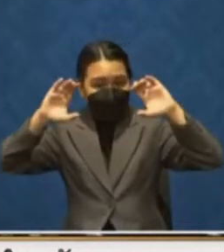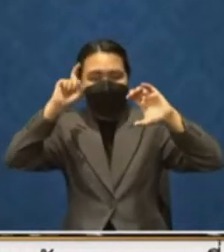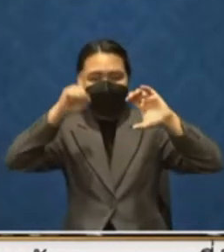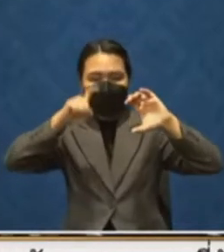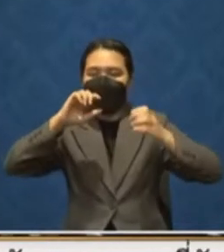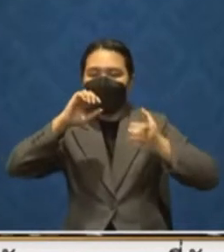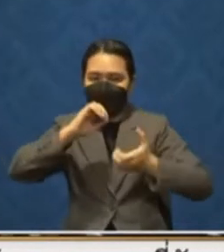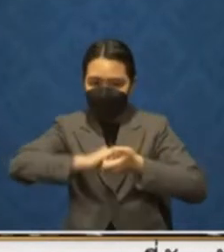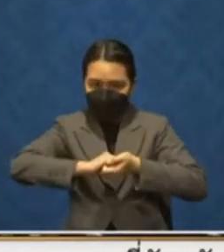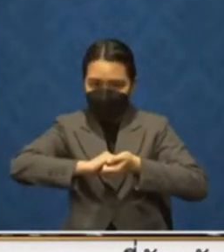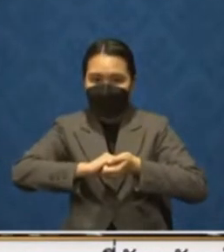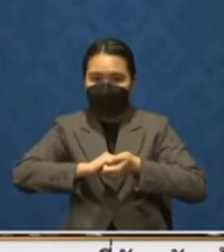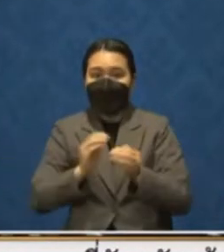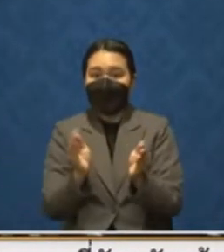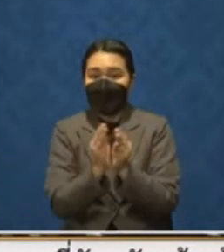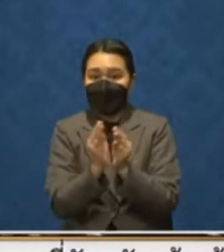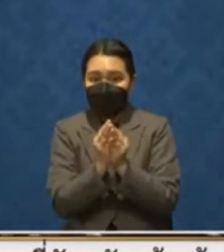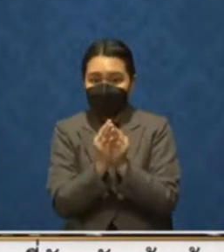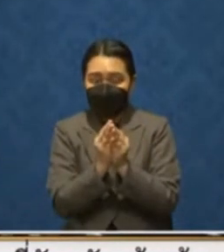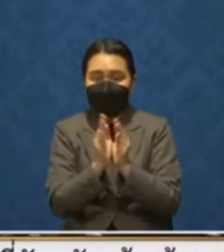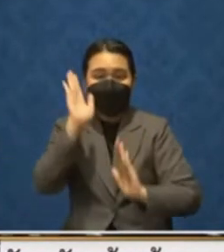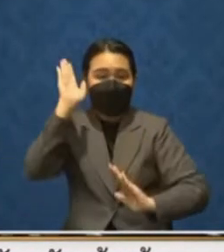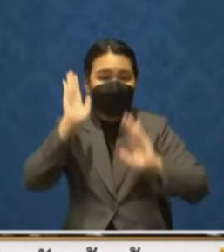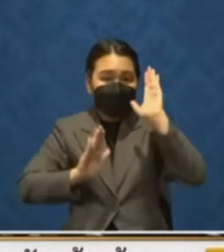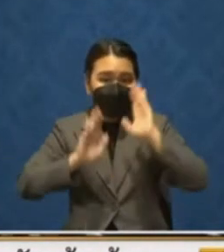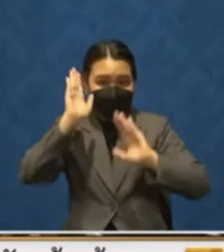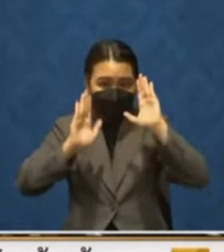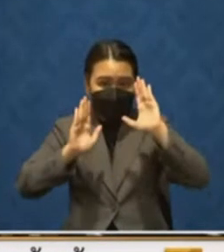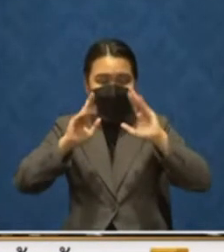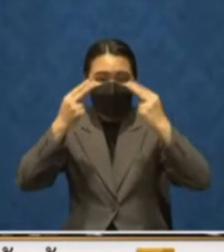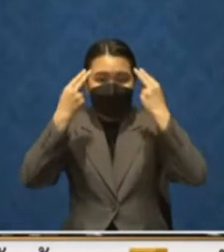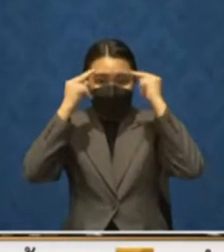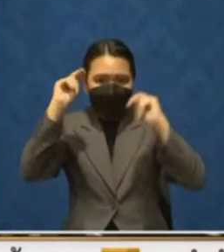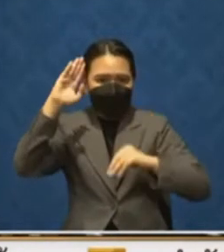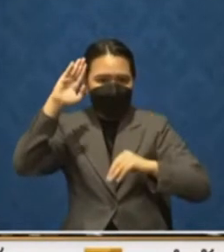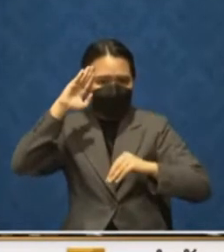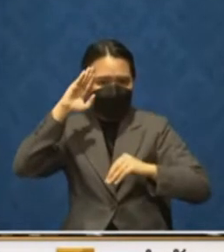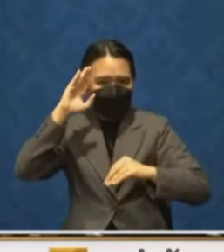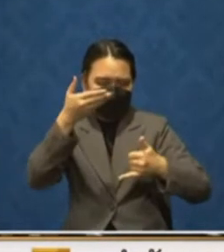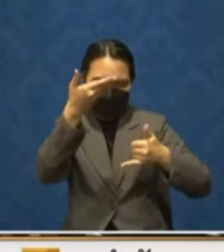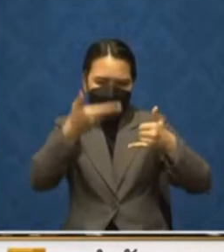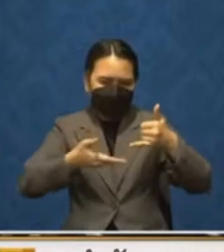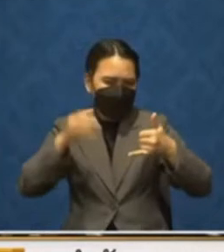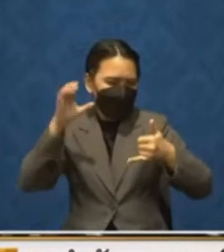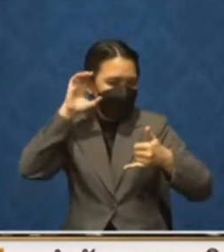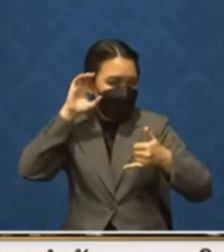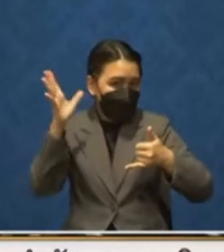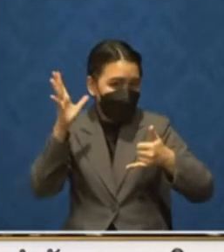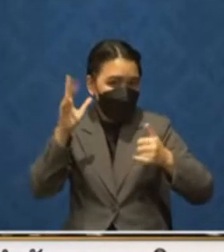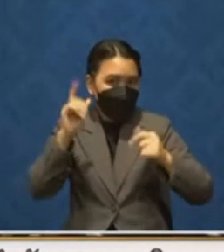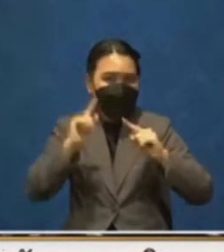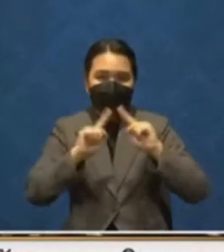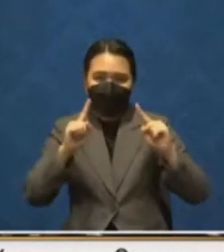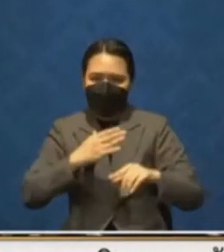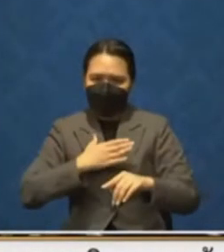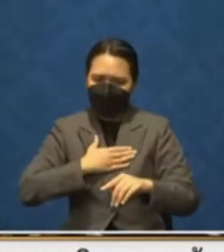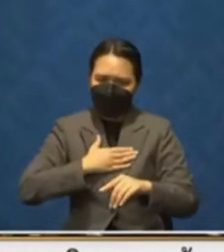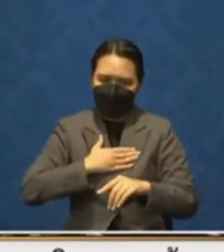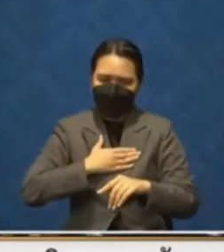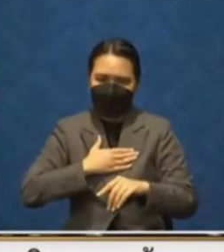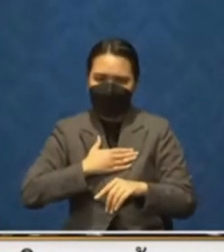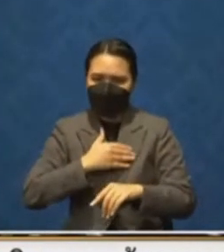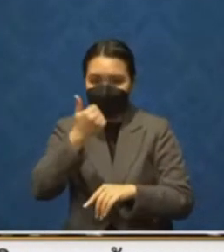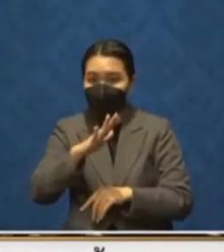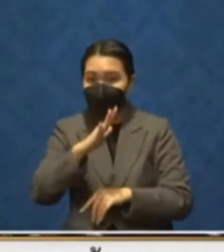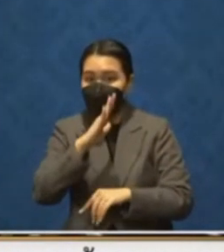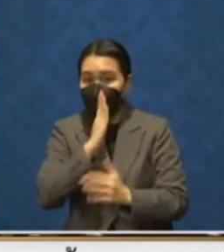โหวตไม่ไว้วางใจคุณประยุทธ์นะแต่ผมก็เอาแน่ไม่ได้นะแต่ฝ่ายรัฐบาลร่วมมือมัน